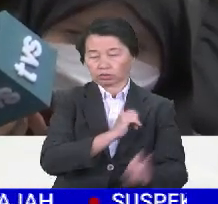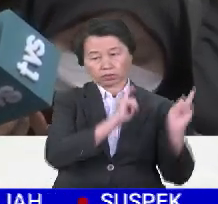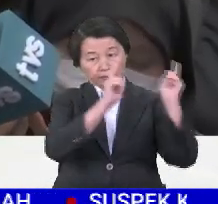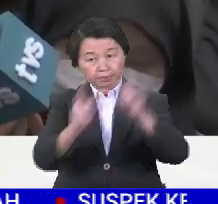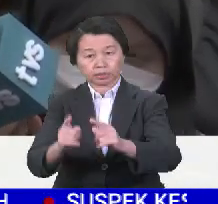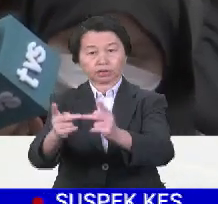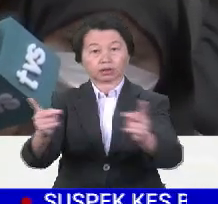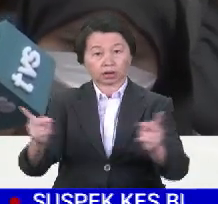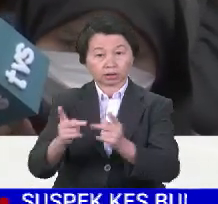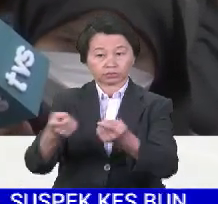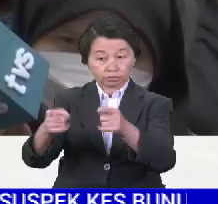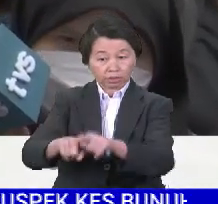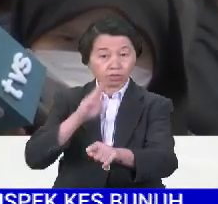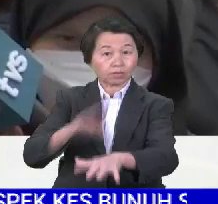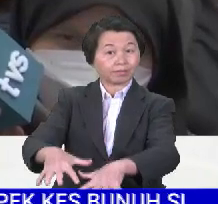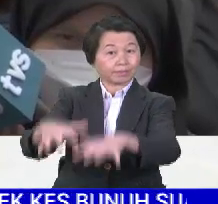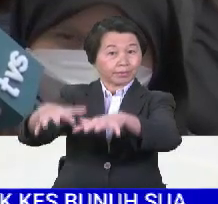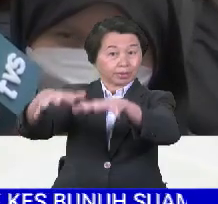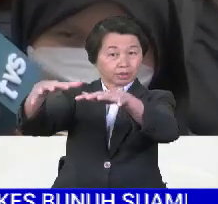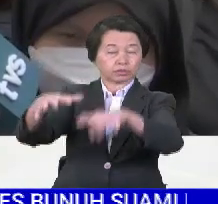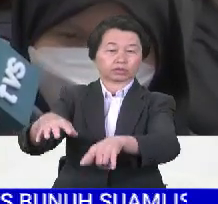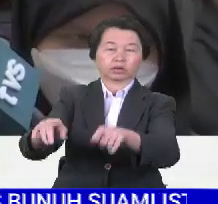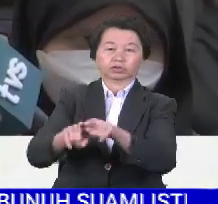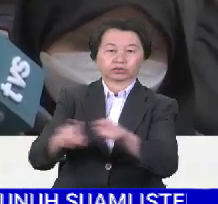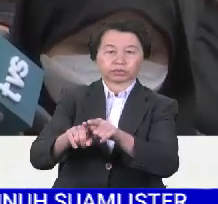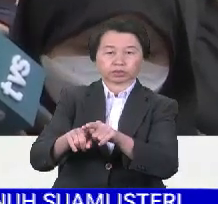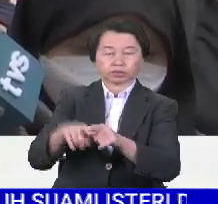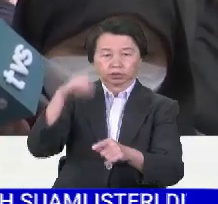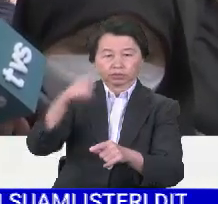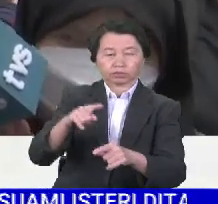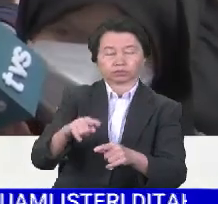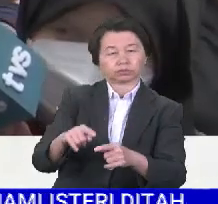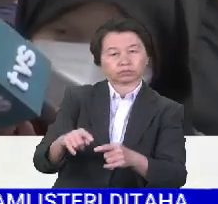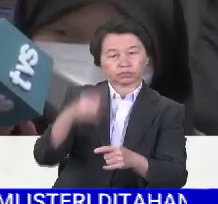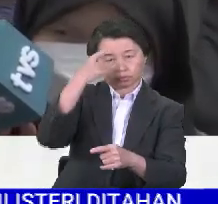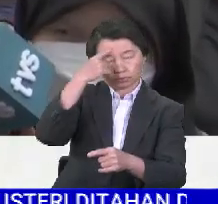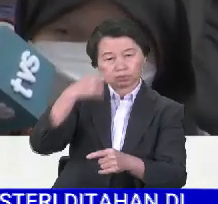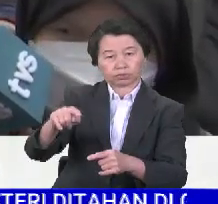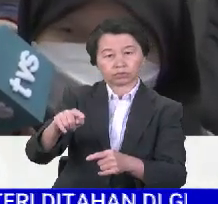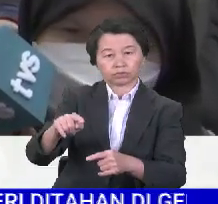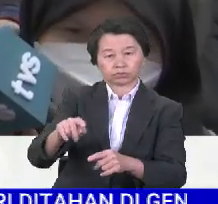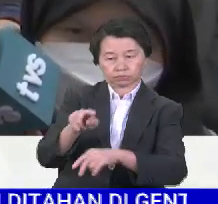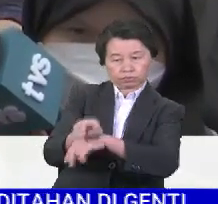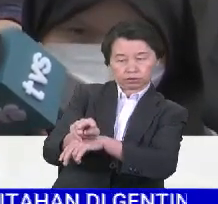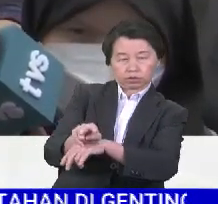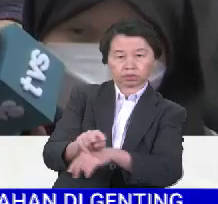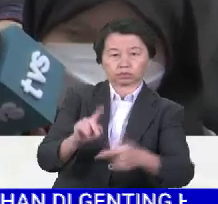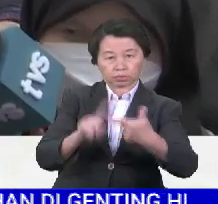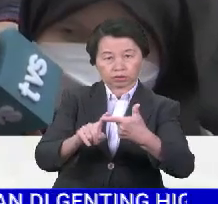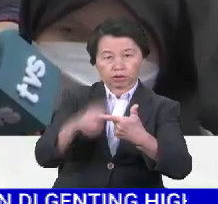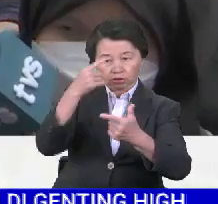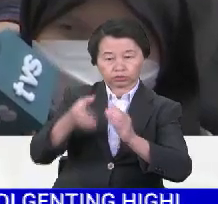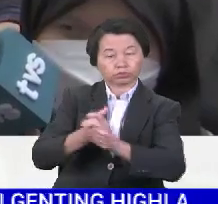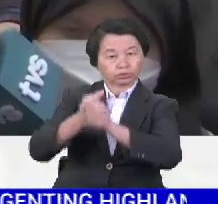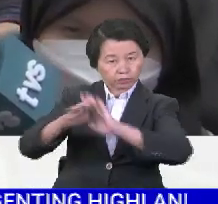di kawasan-kawasan berkenaan sebagai langkah satunya untuk memantau, keduanya menyelamat